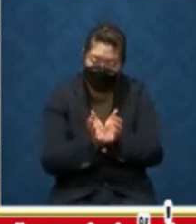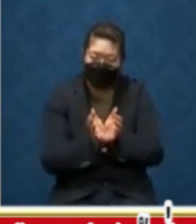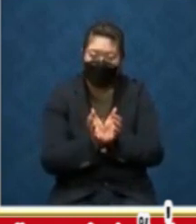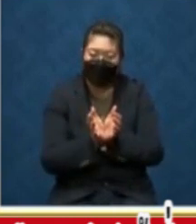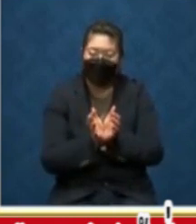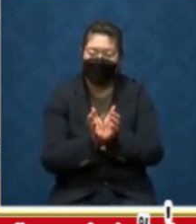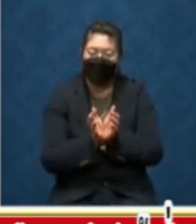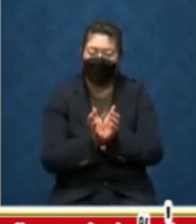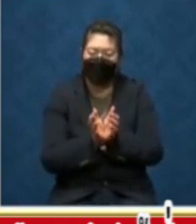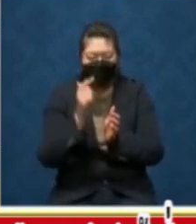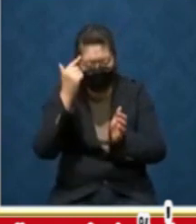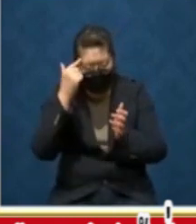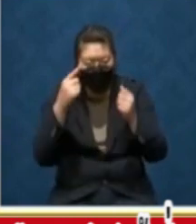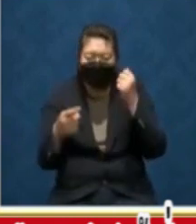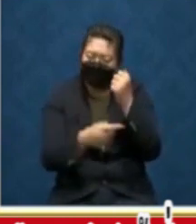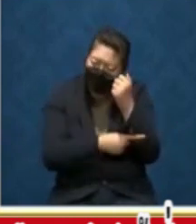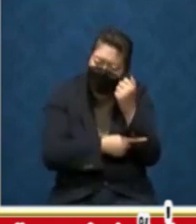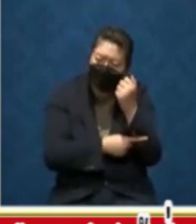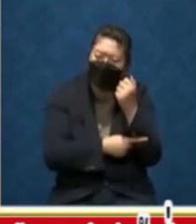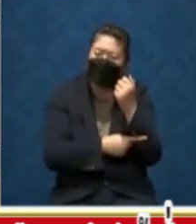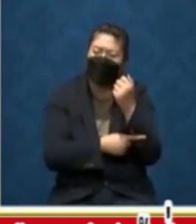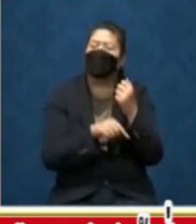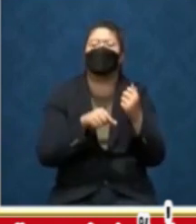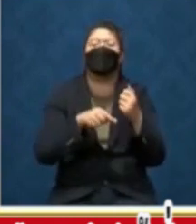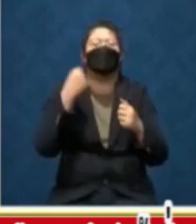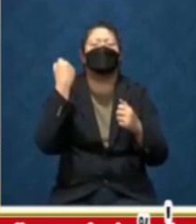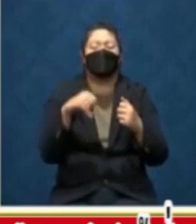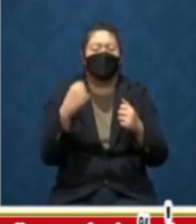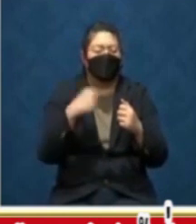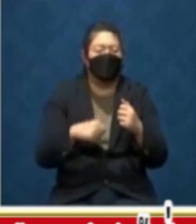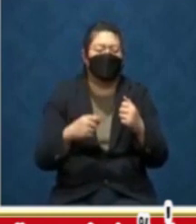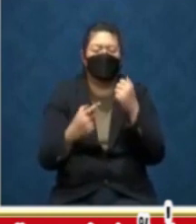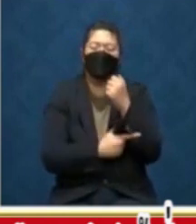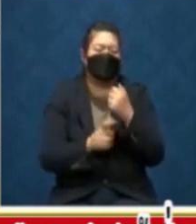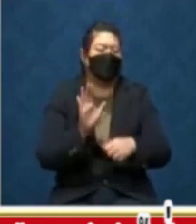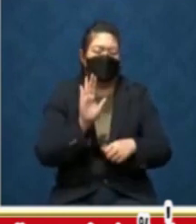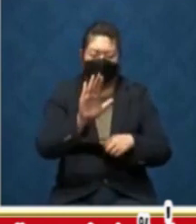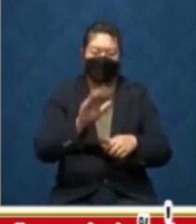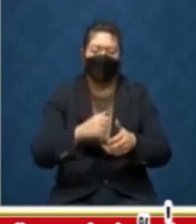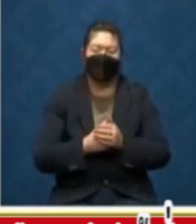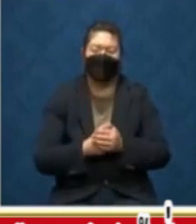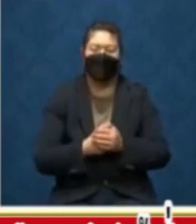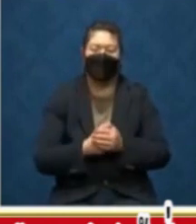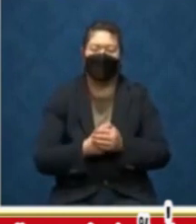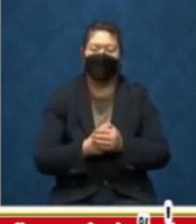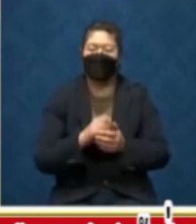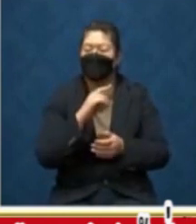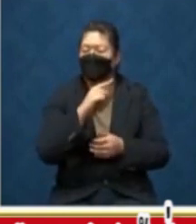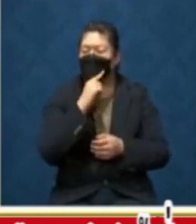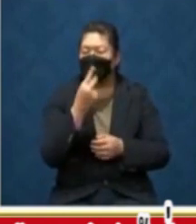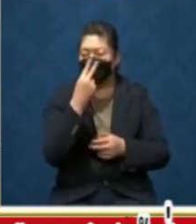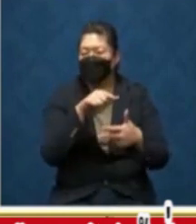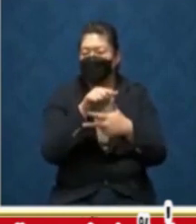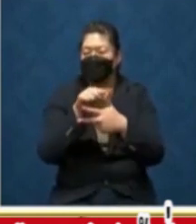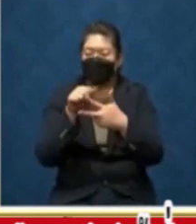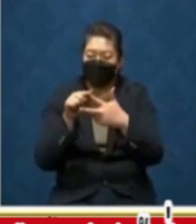ถือว่าเป็นการลงโทษและใช้มันเป็นการลงโทษด้วยนี่ผิดถนัดธรรมดาที่เคารพครับถ้าไปดูข้อเรียก